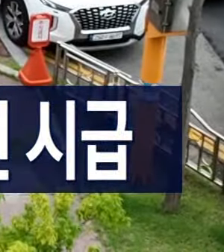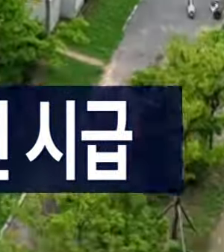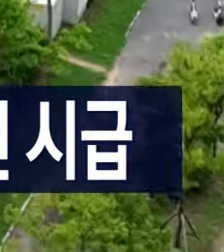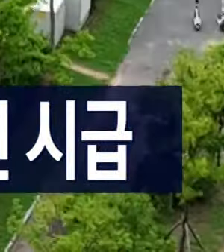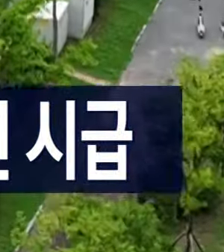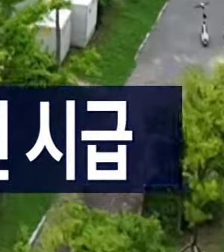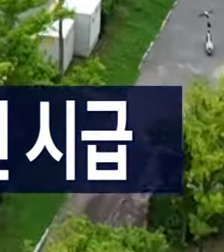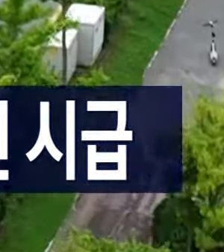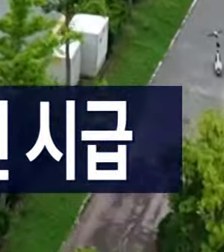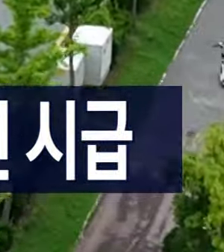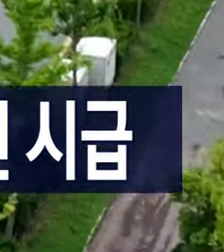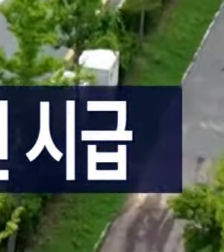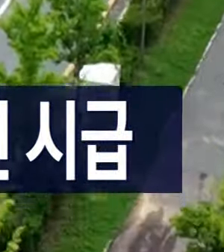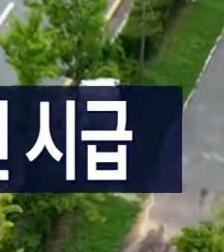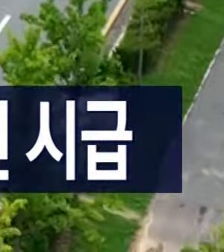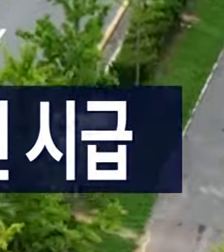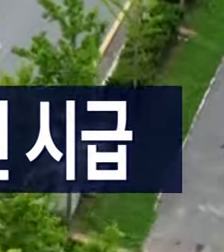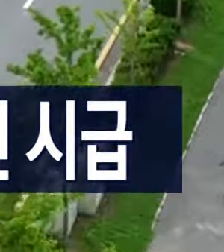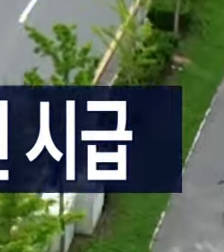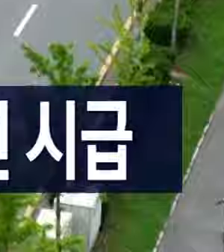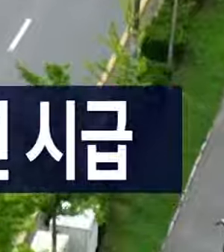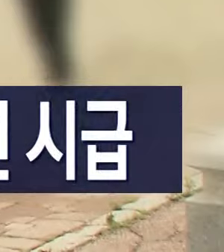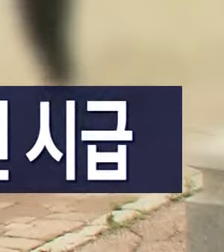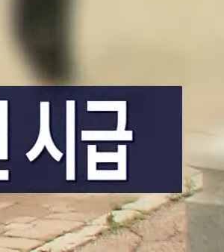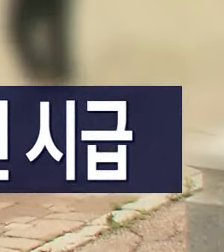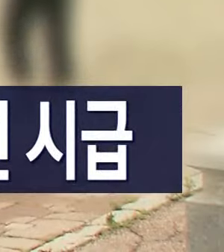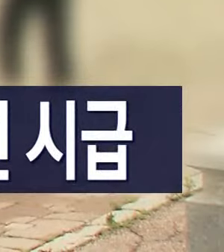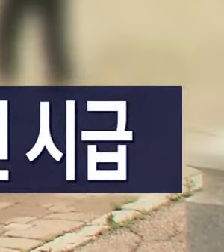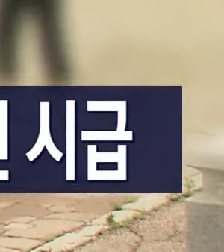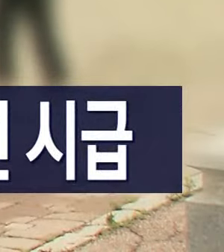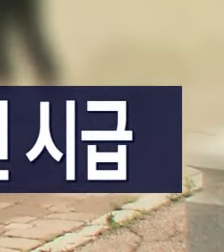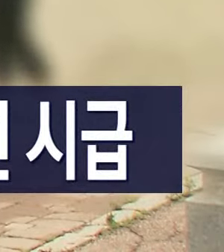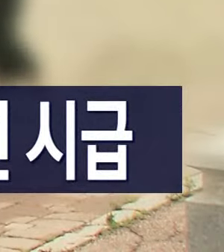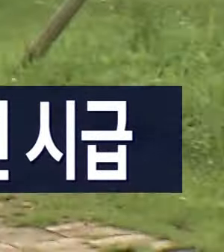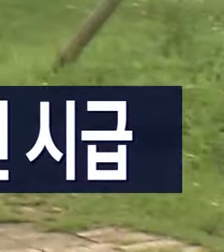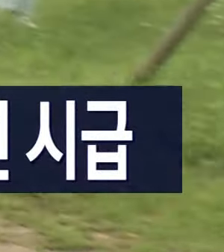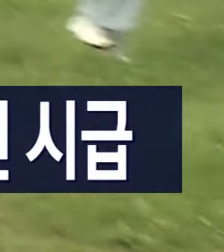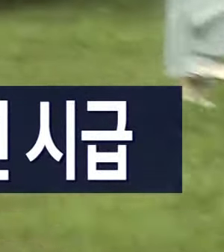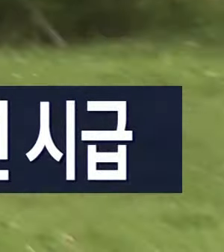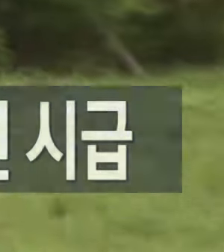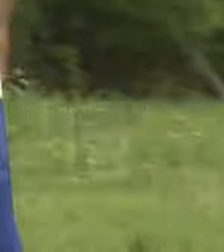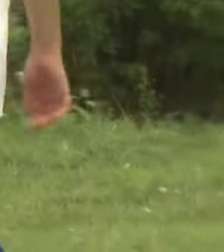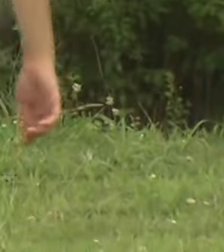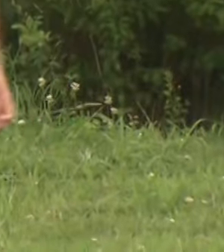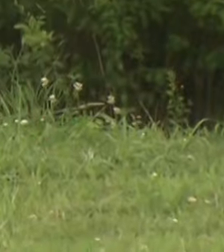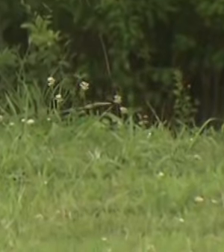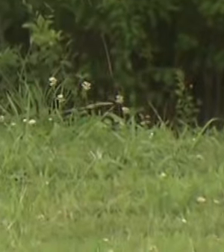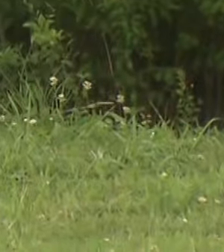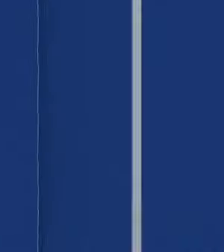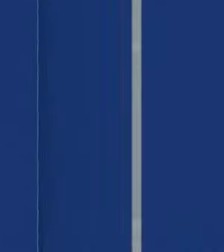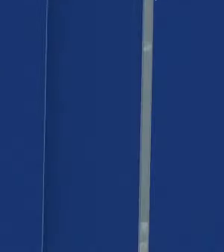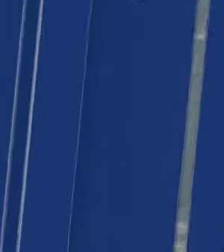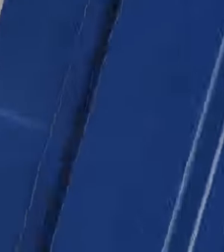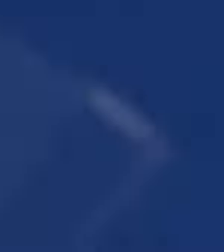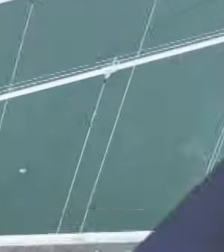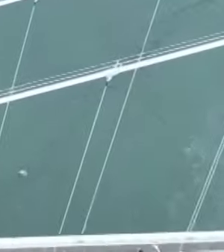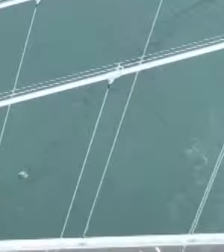광주 전남 공동혁신도시의 10년. 대부분 학교들이 과메 상태이다 보니 애써 정착한 이들도 떠나고 있습니다.